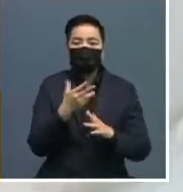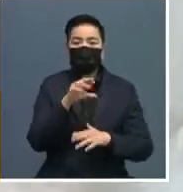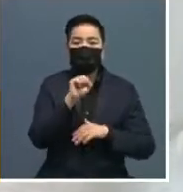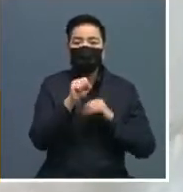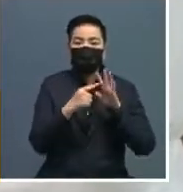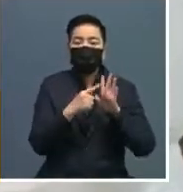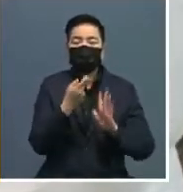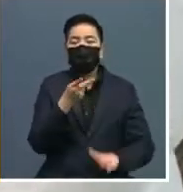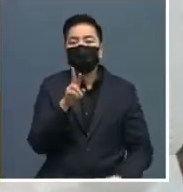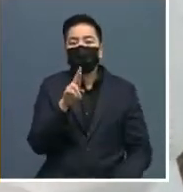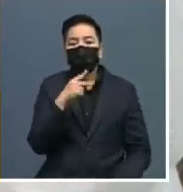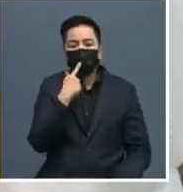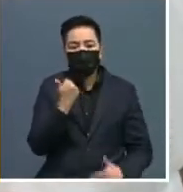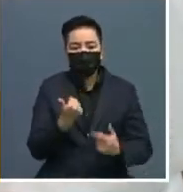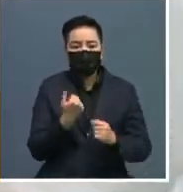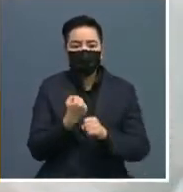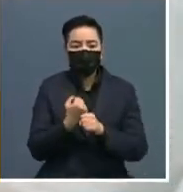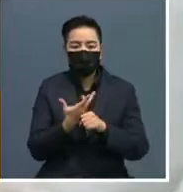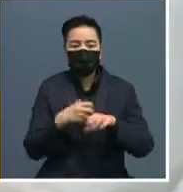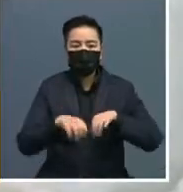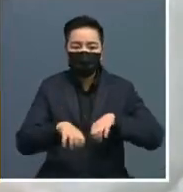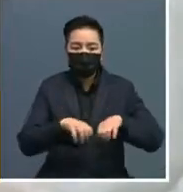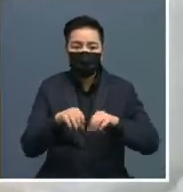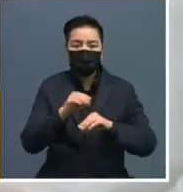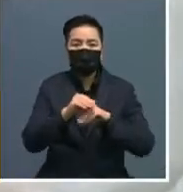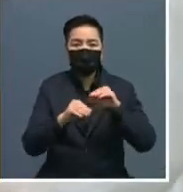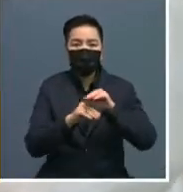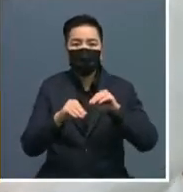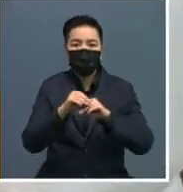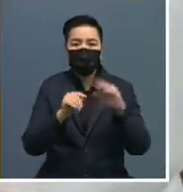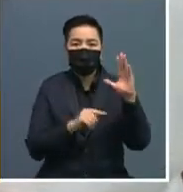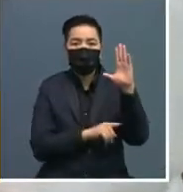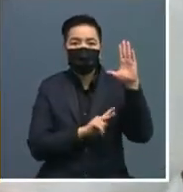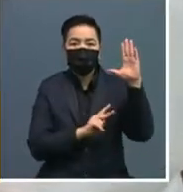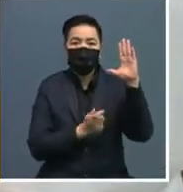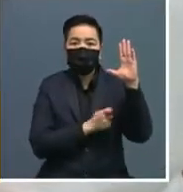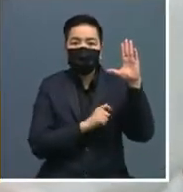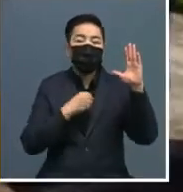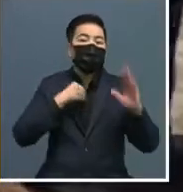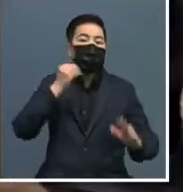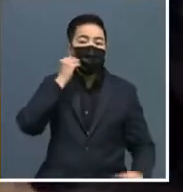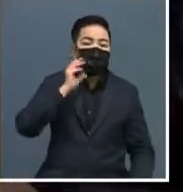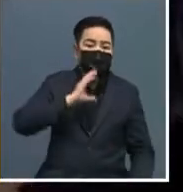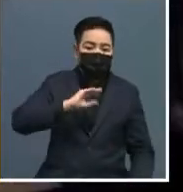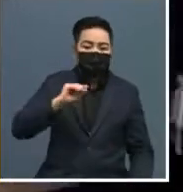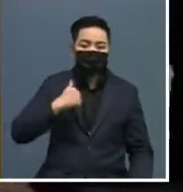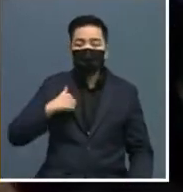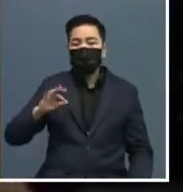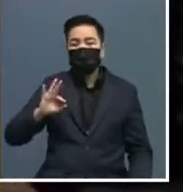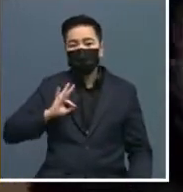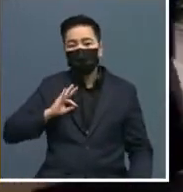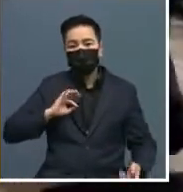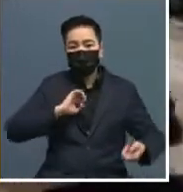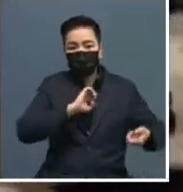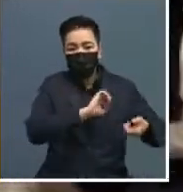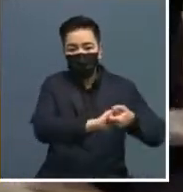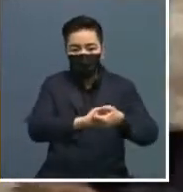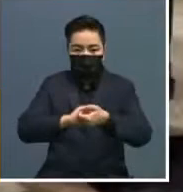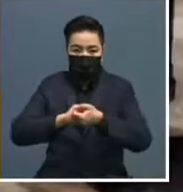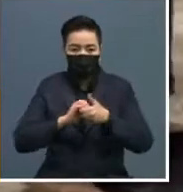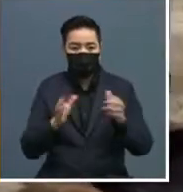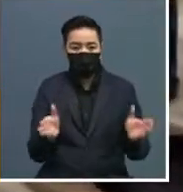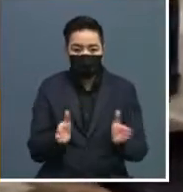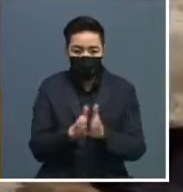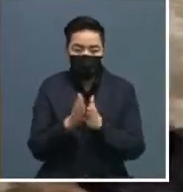ณเวลานี้ความคืบหน้าการดำเนินโครงการรับคนกระบี่กลับบ้านเป็นโครงการที่ร่วมมือกับสมาชิกสภาผู้แทนราษฎรจากพรรคประ